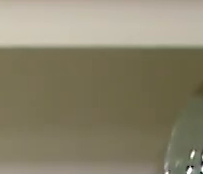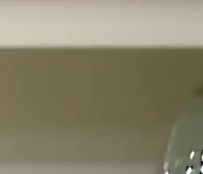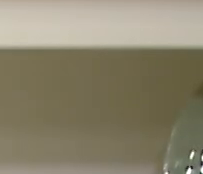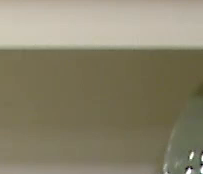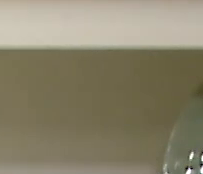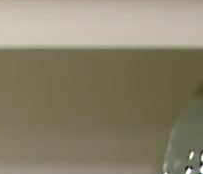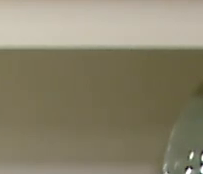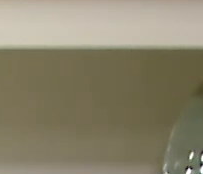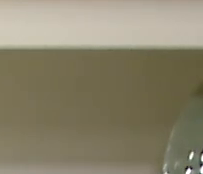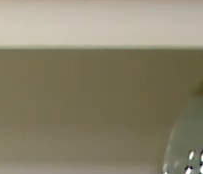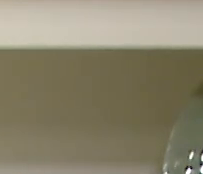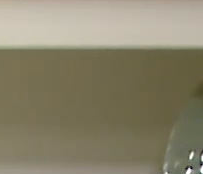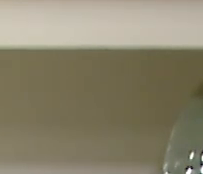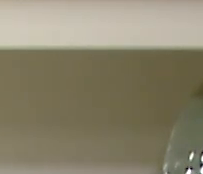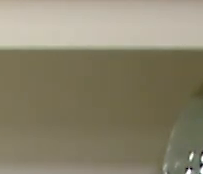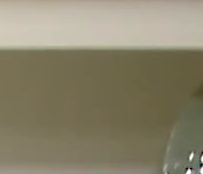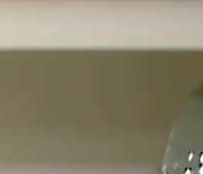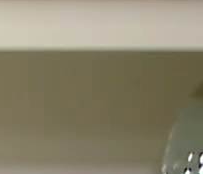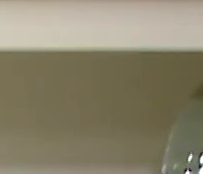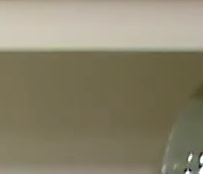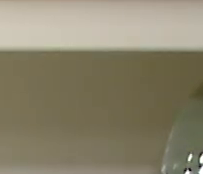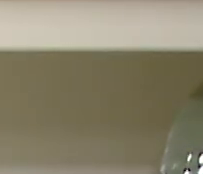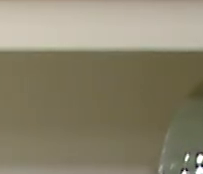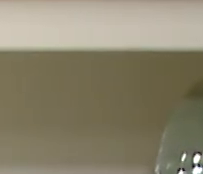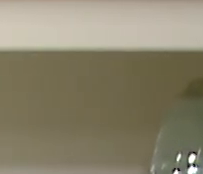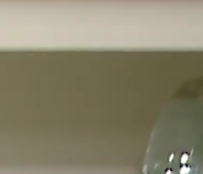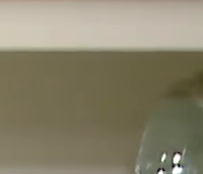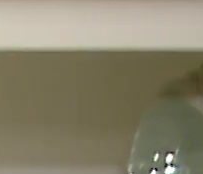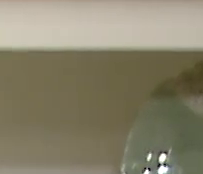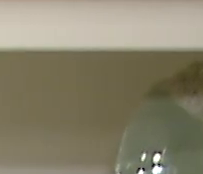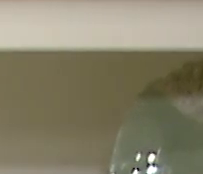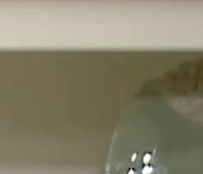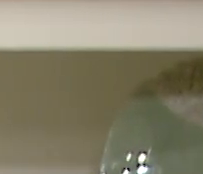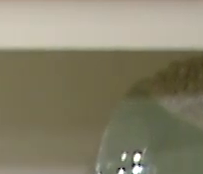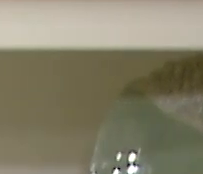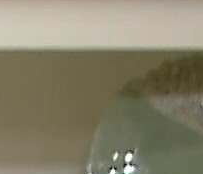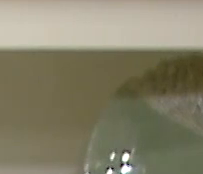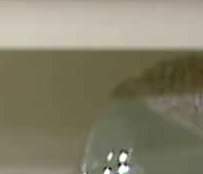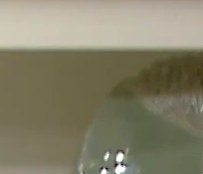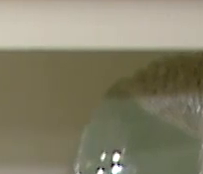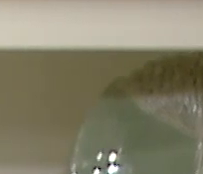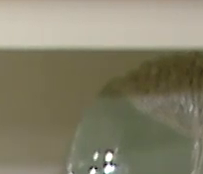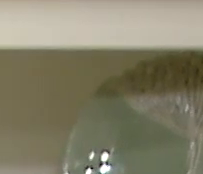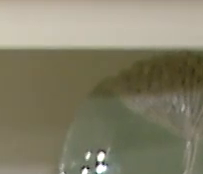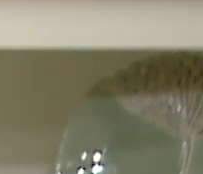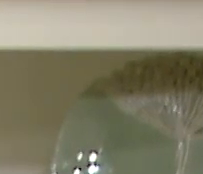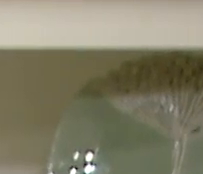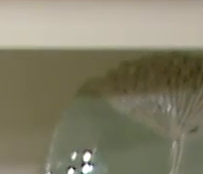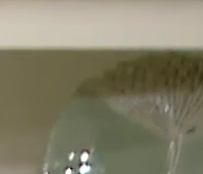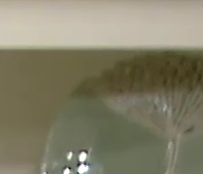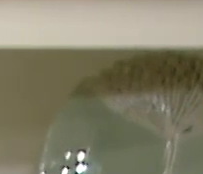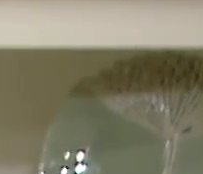Halil Hocam'la birlikte. Hocam şimdi bu bölümde ben size Ramazan ayı içerisinde, şimdi her zaman önemli